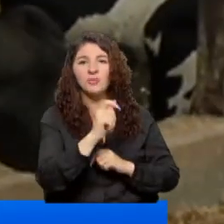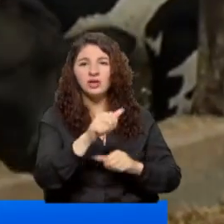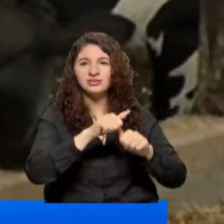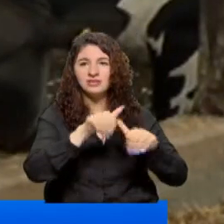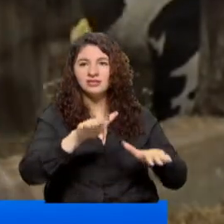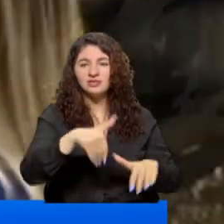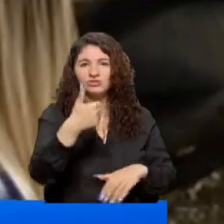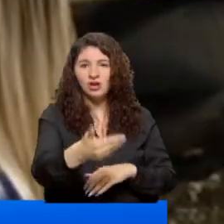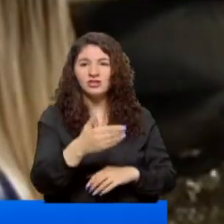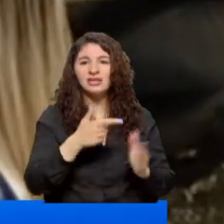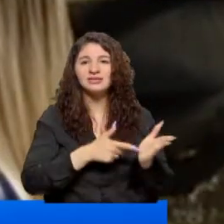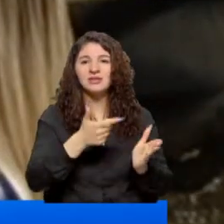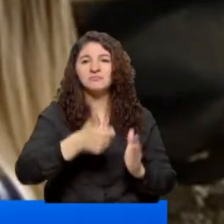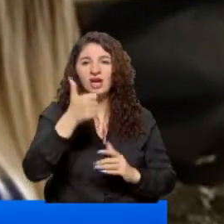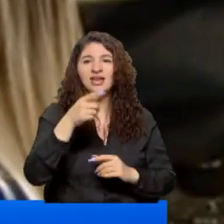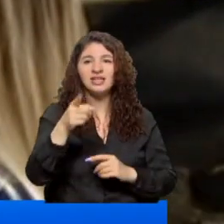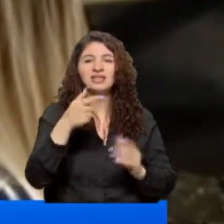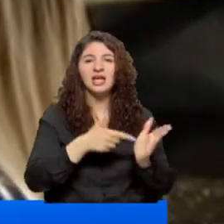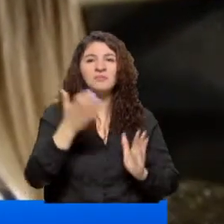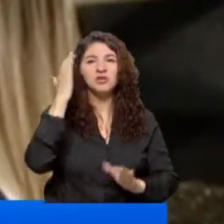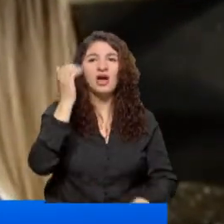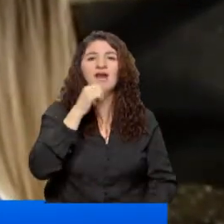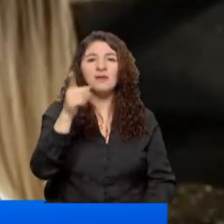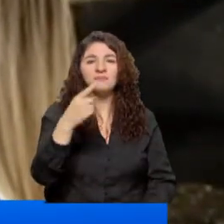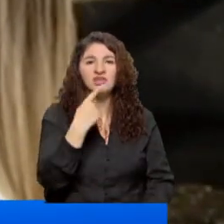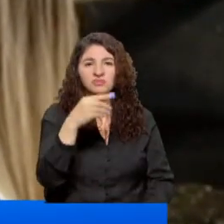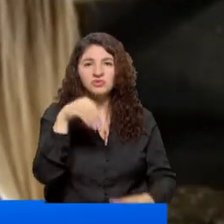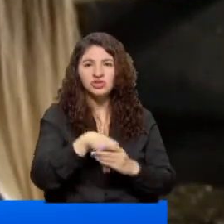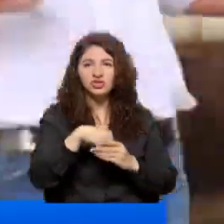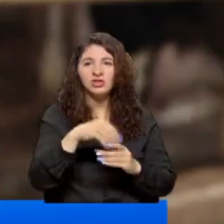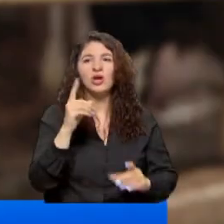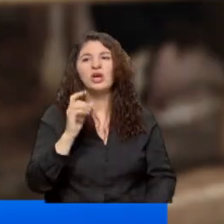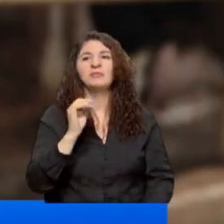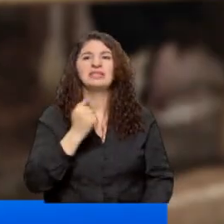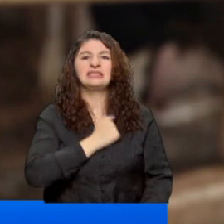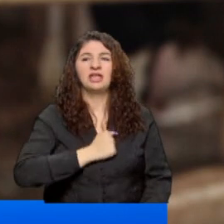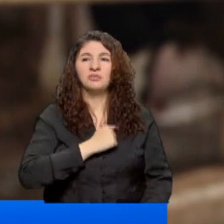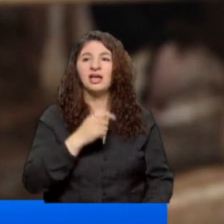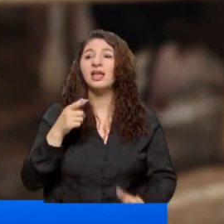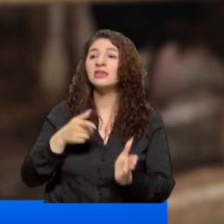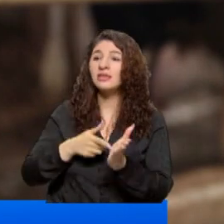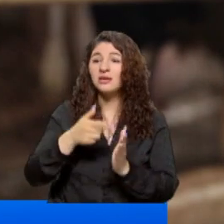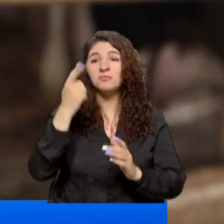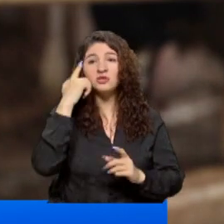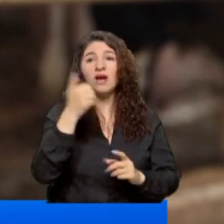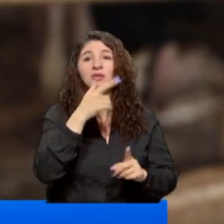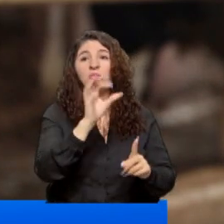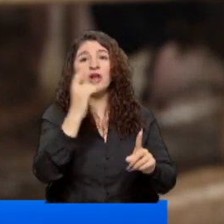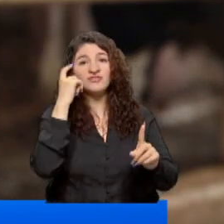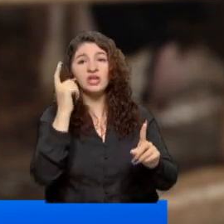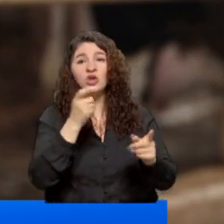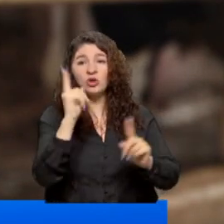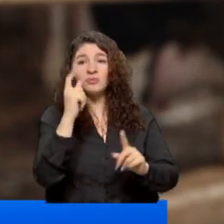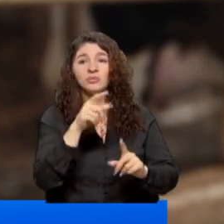röportajın yayınından sonra Tarım Bakanlığı tarım başındaki adam dediğim için alınmış tarımın başındaki adam bu mentalite ile tarım